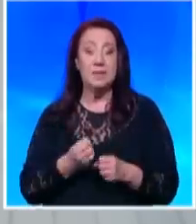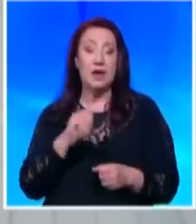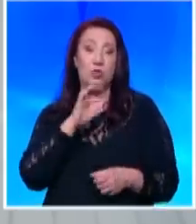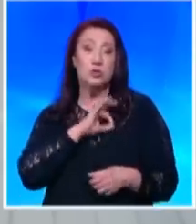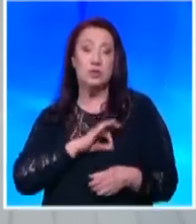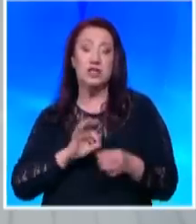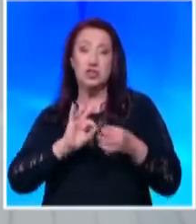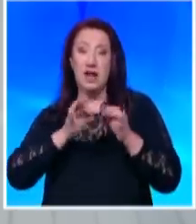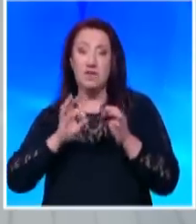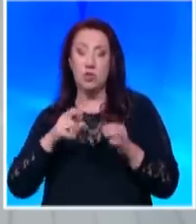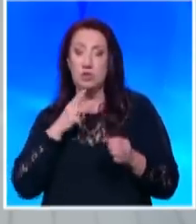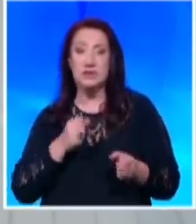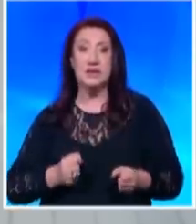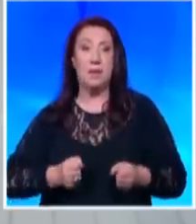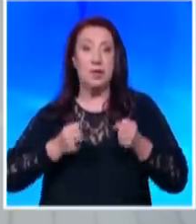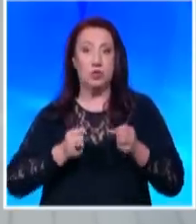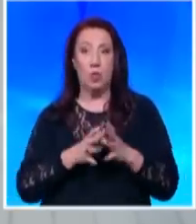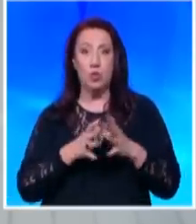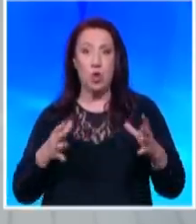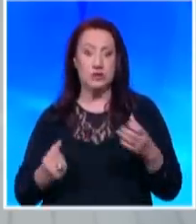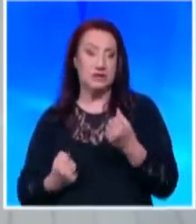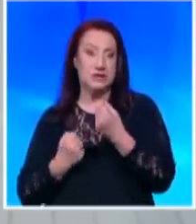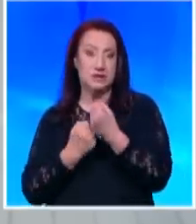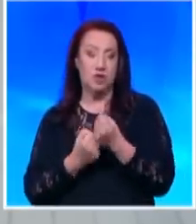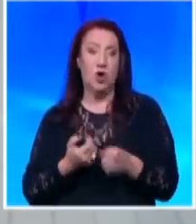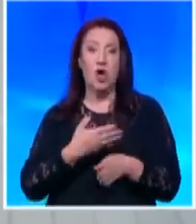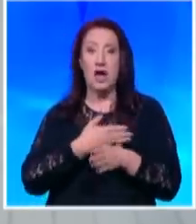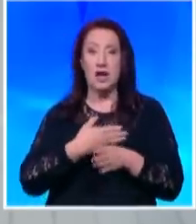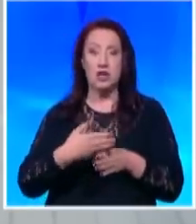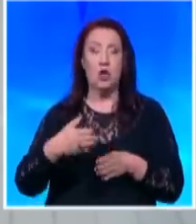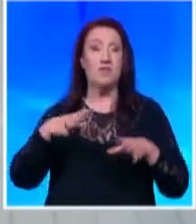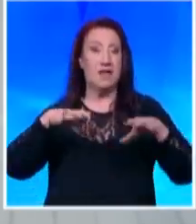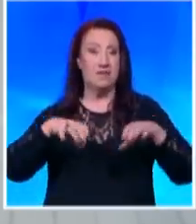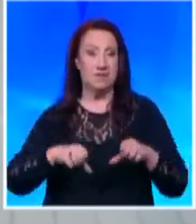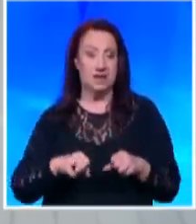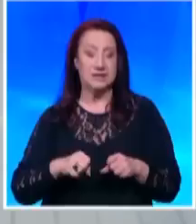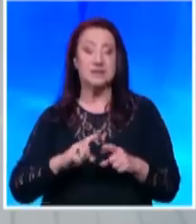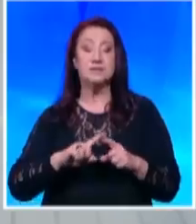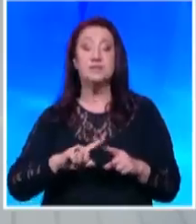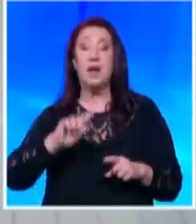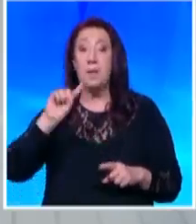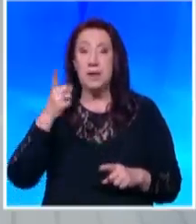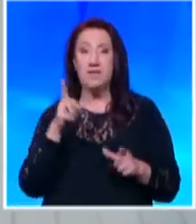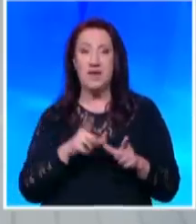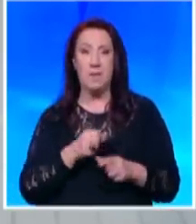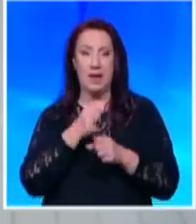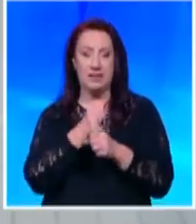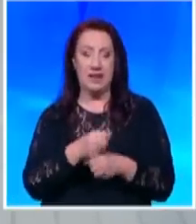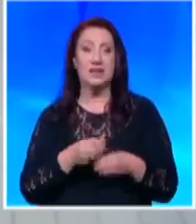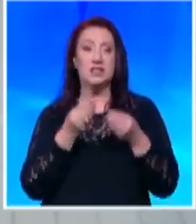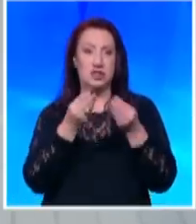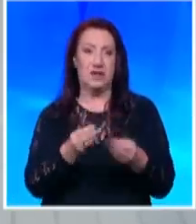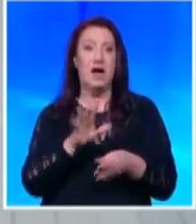за редовна власт. Парламентарната рулетка по връчване на мандати се завърта следващият понеделник, 15 май. Папката ще бъде в ръцете